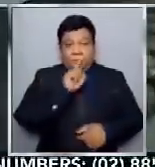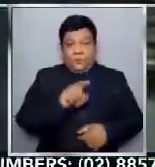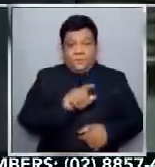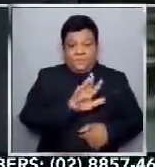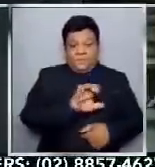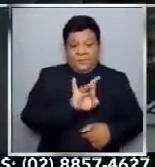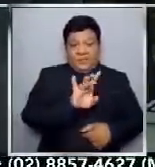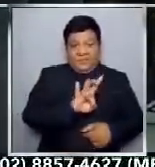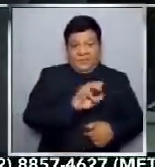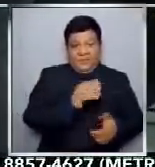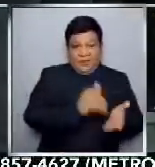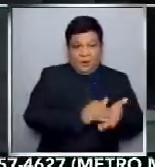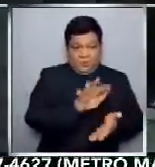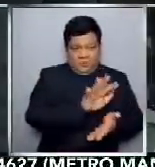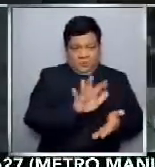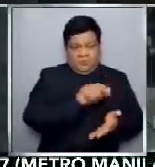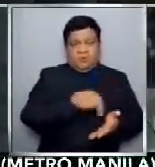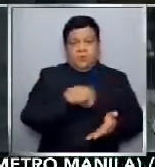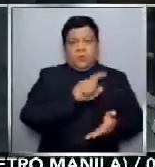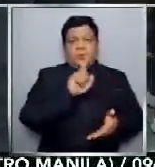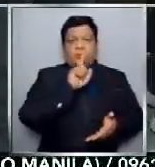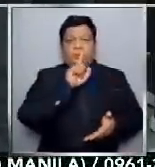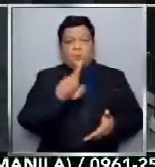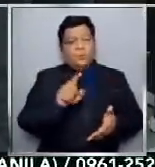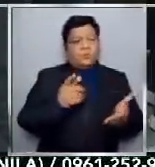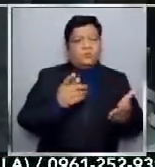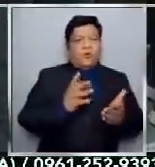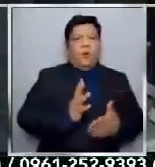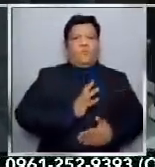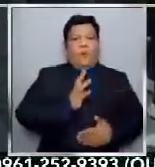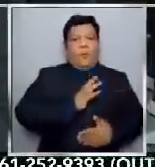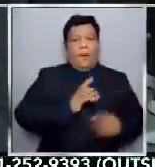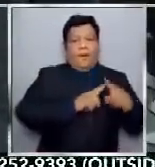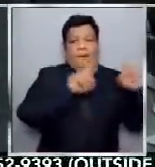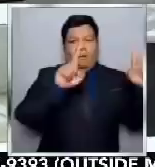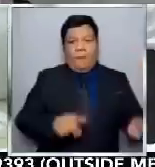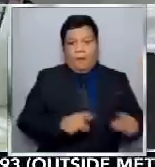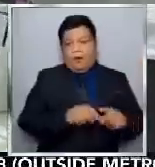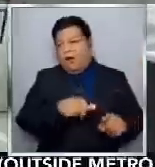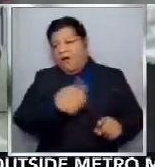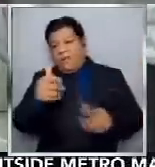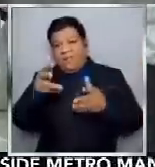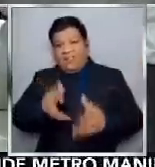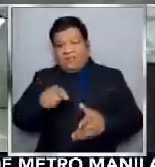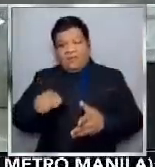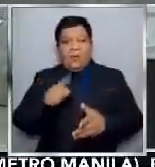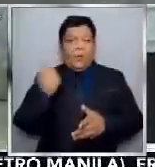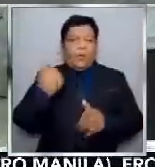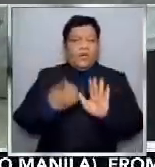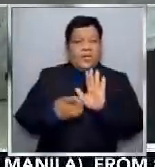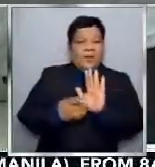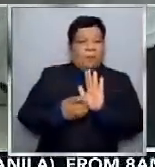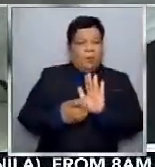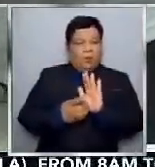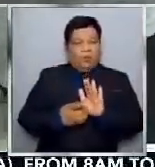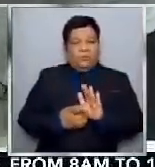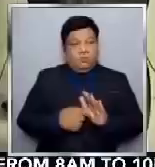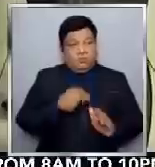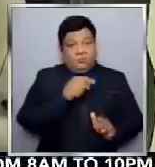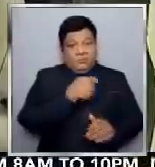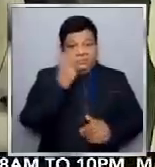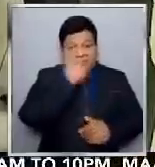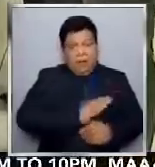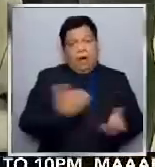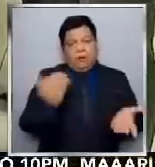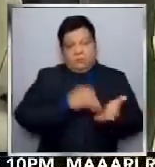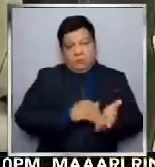Ang iba, roadshow ballots o yung ginamit sa mga demo at voter education ng COMELEC. nireprint na ang mga depektibong official ballot.